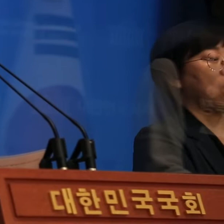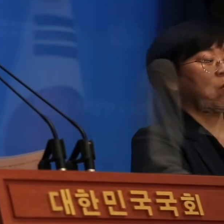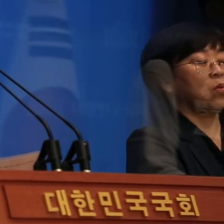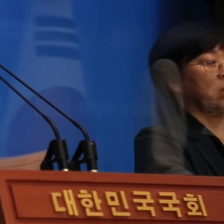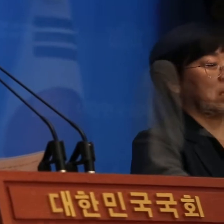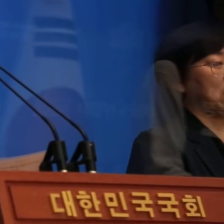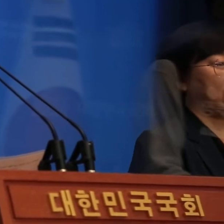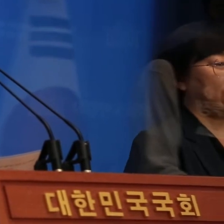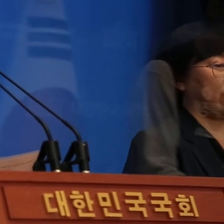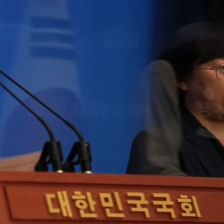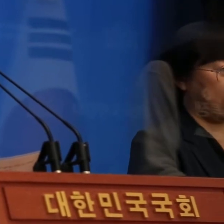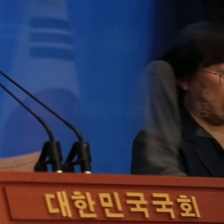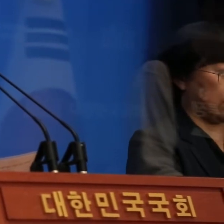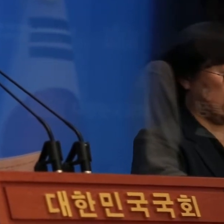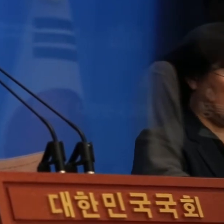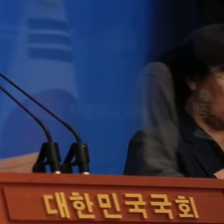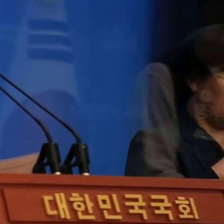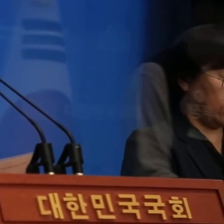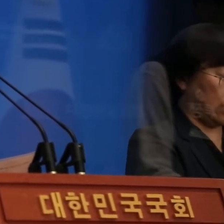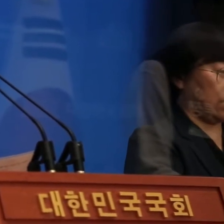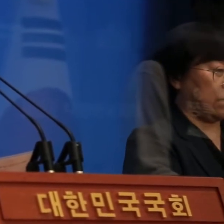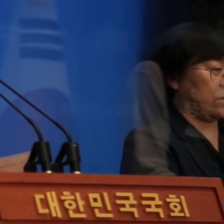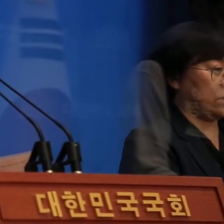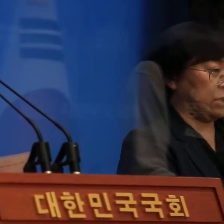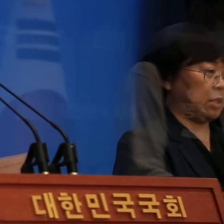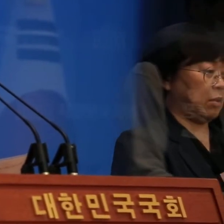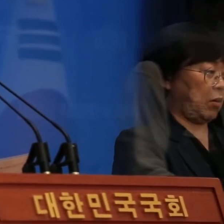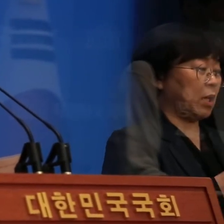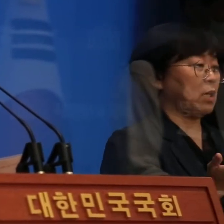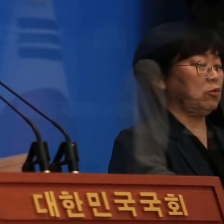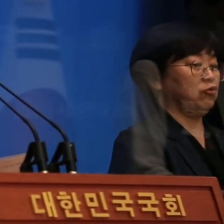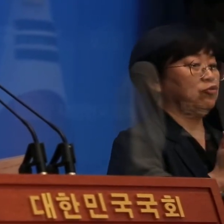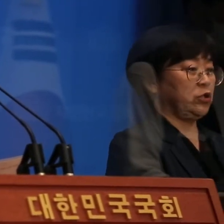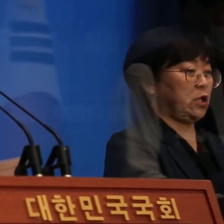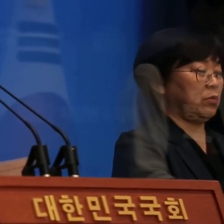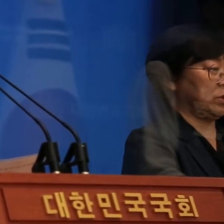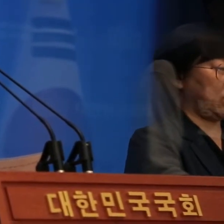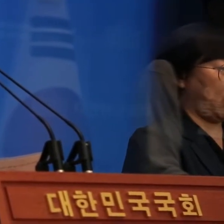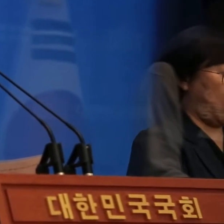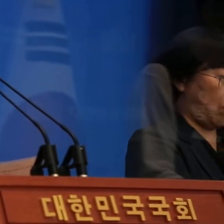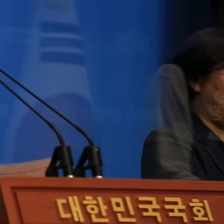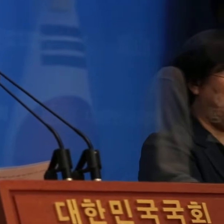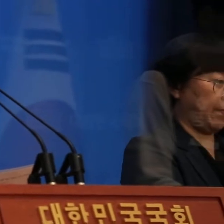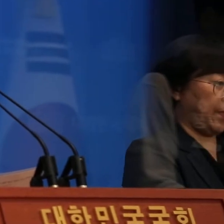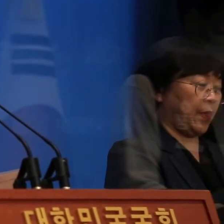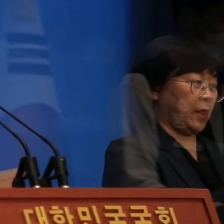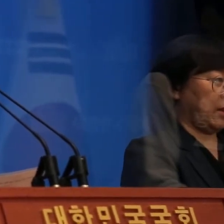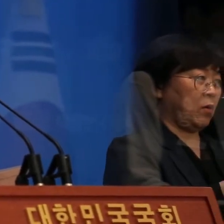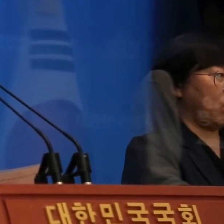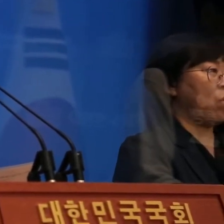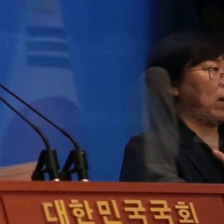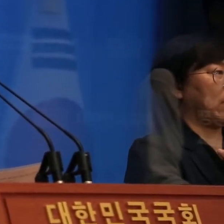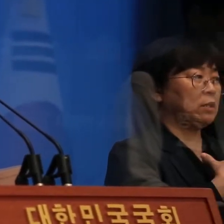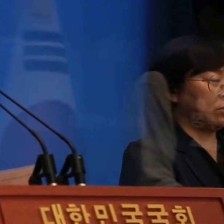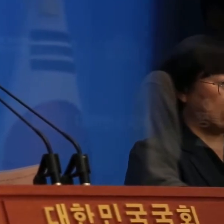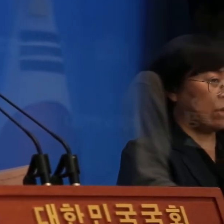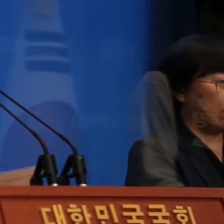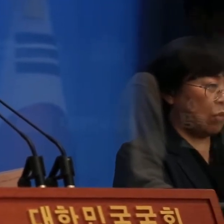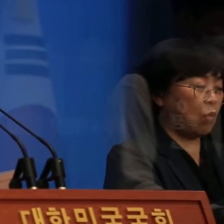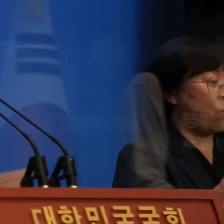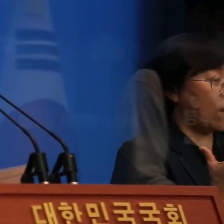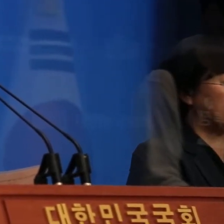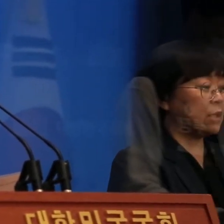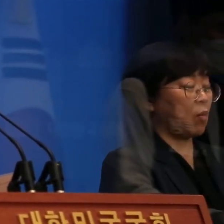공공기관화를 통해 정의로운 에너지 전환의 채무를 수행하면서 고용의 완충지대로 활용하고 완전한 고용